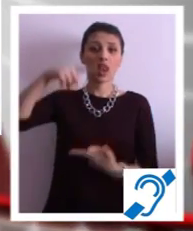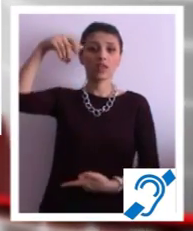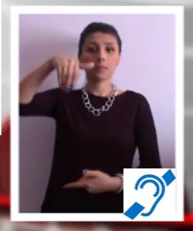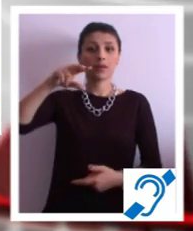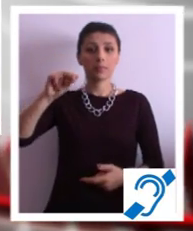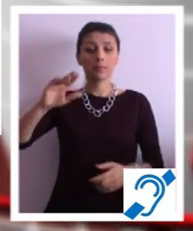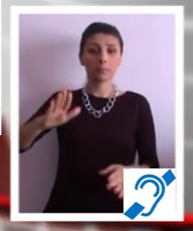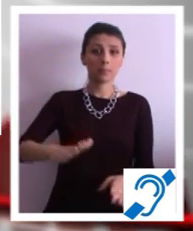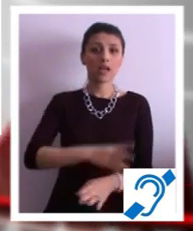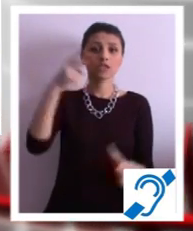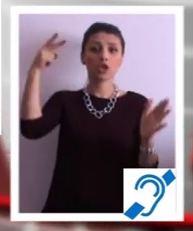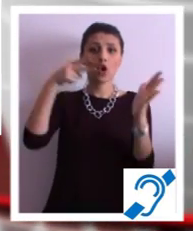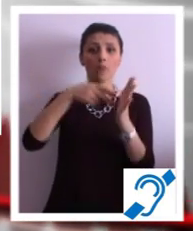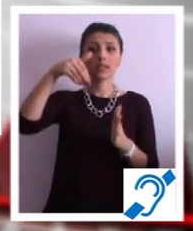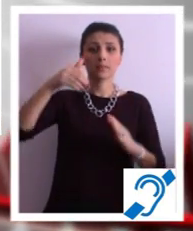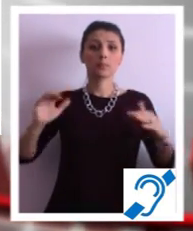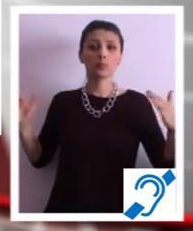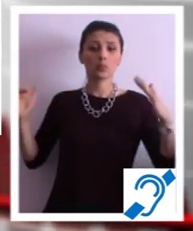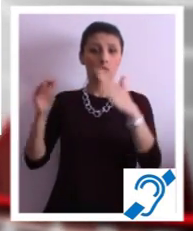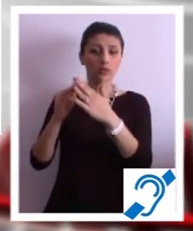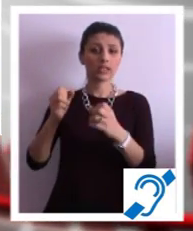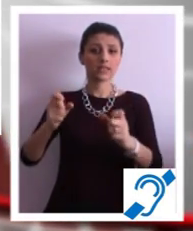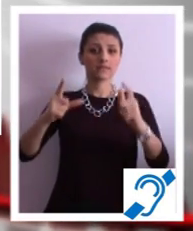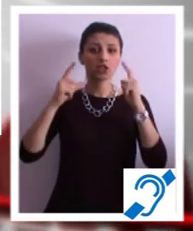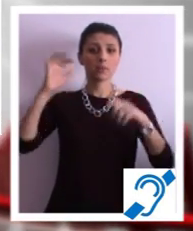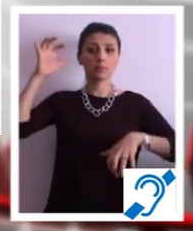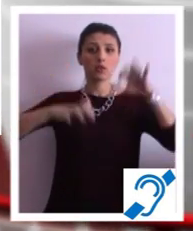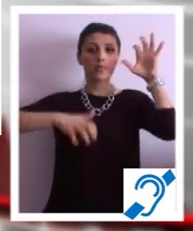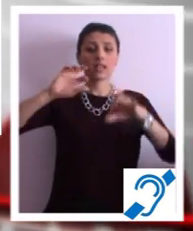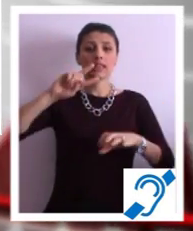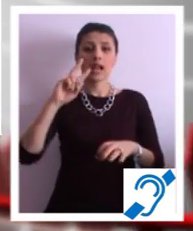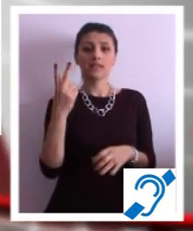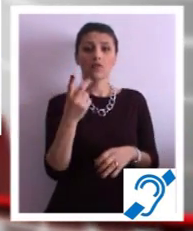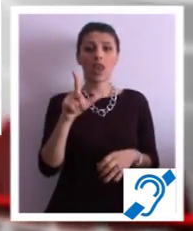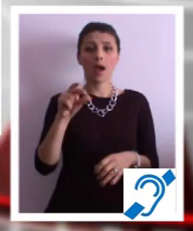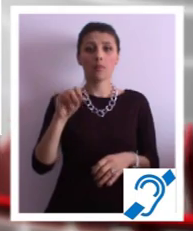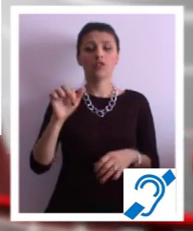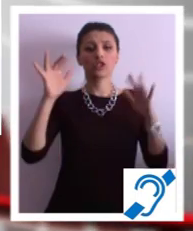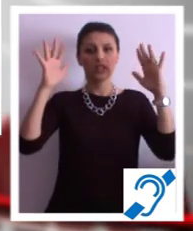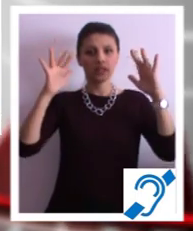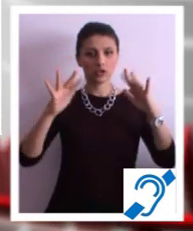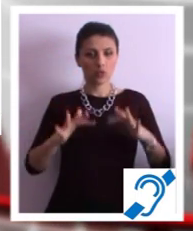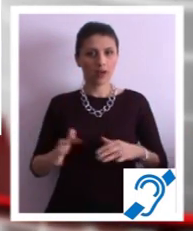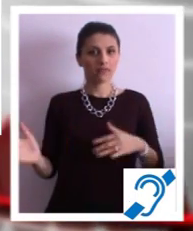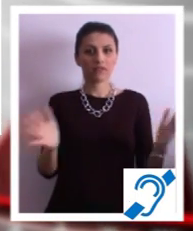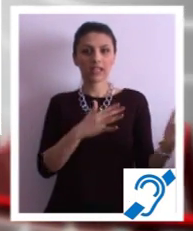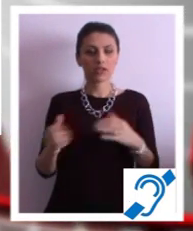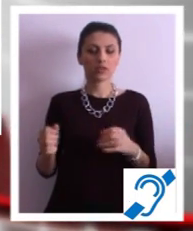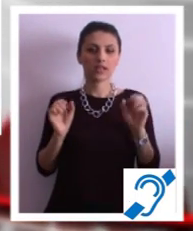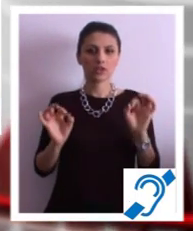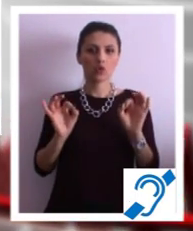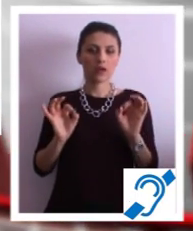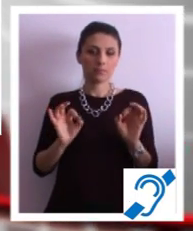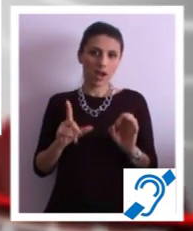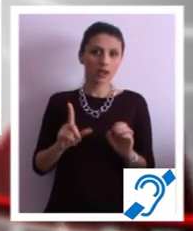pătrat. La peste 2000 de metri, spre sfârșitul intervalului, ploile se vor transforma în lapoviță și ninsoare. Vântul va sufla slab